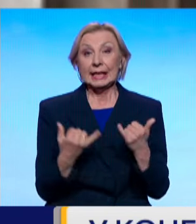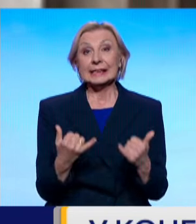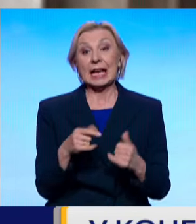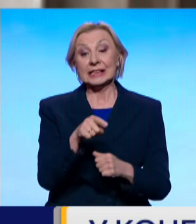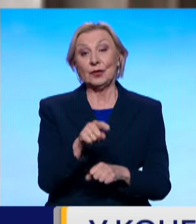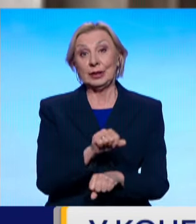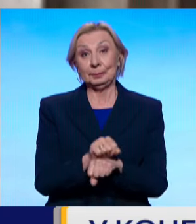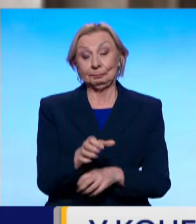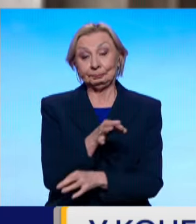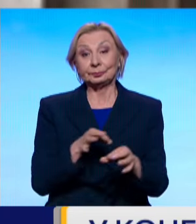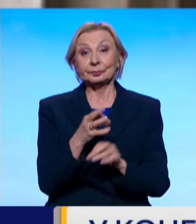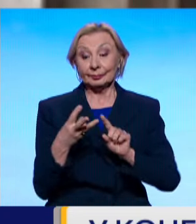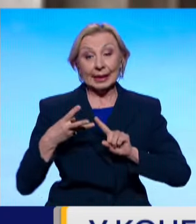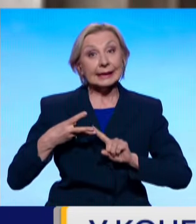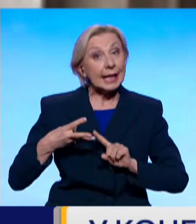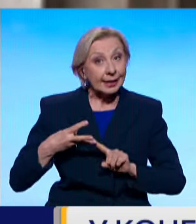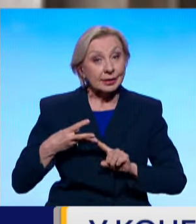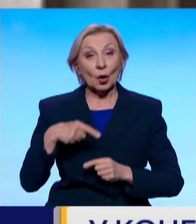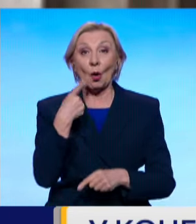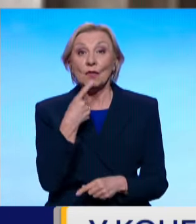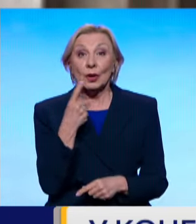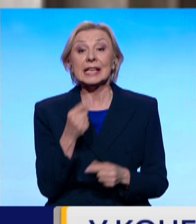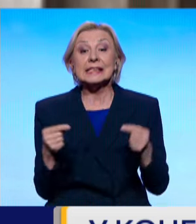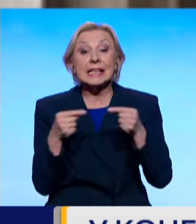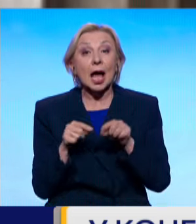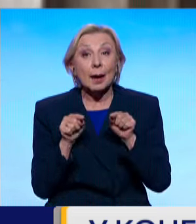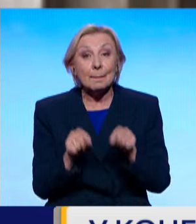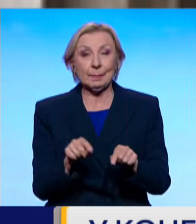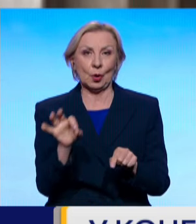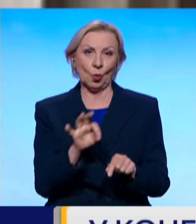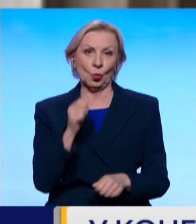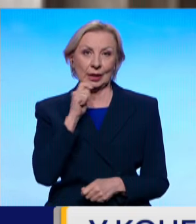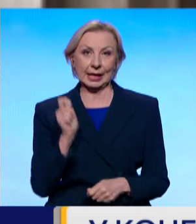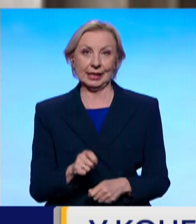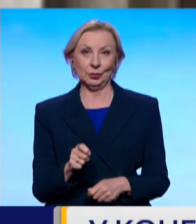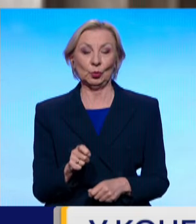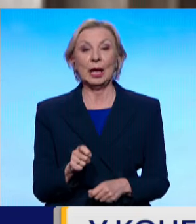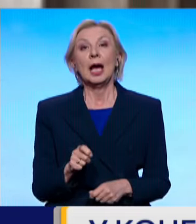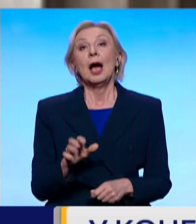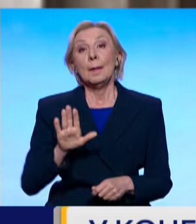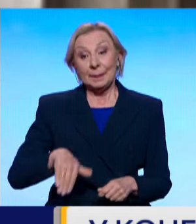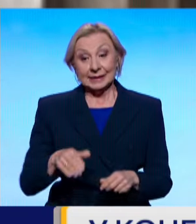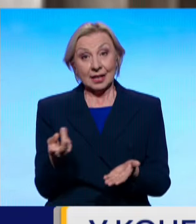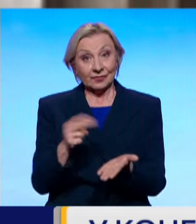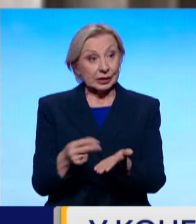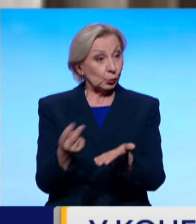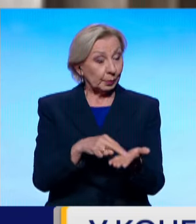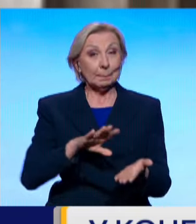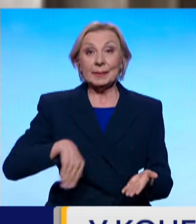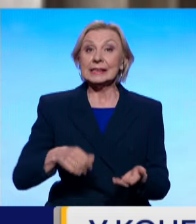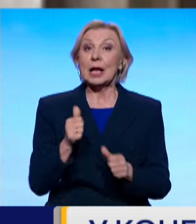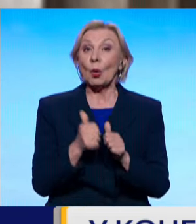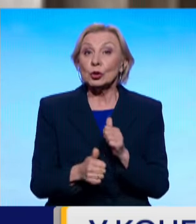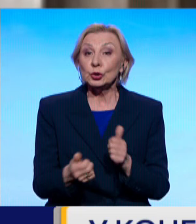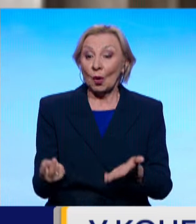третьому законопроєкті, власне, говорять саме про Україну. А після того, як відбуваються виступи, після кожного